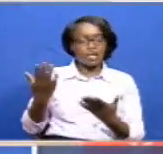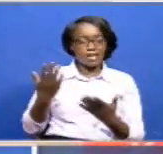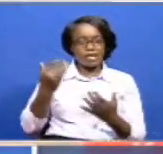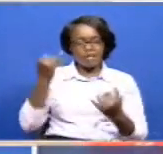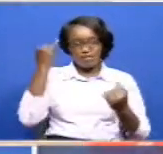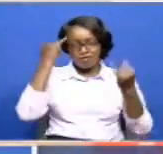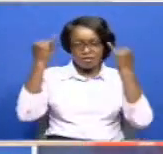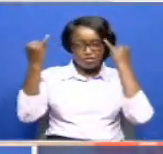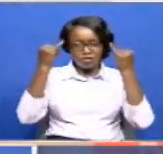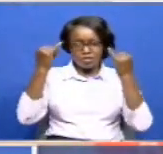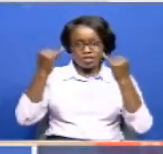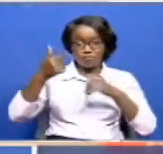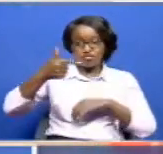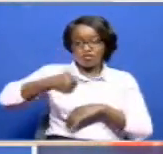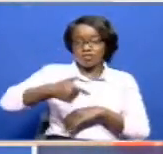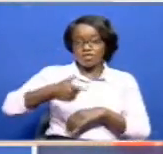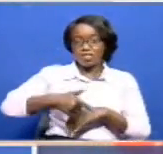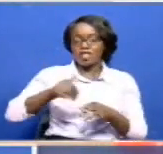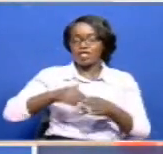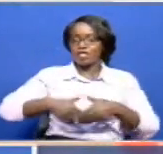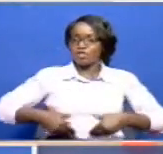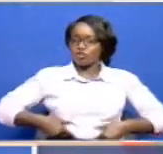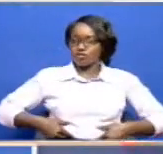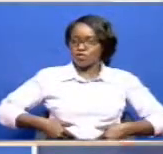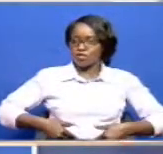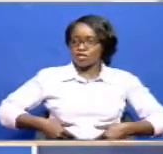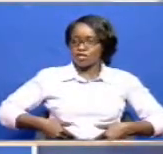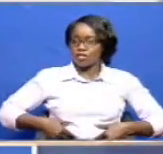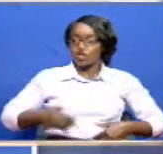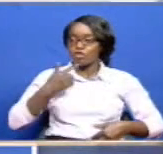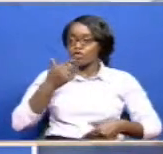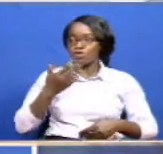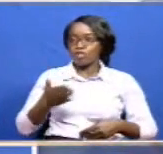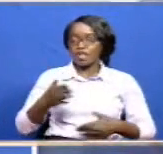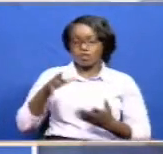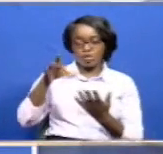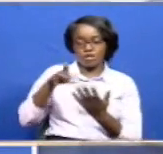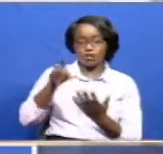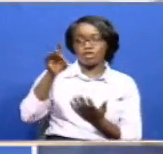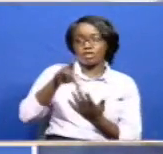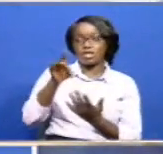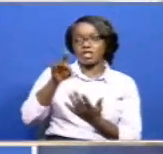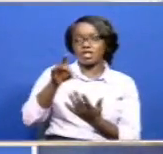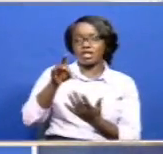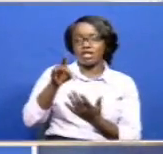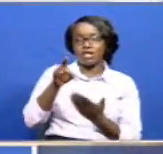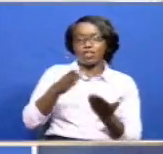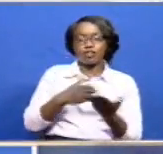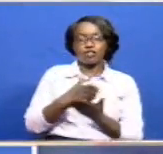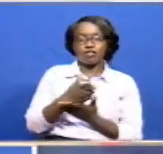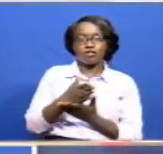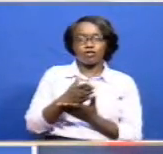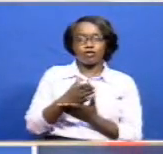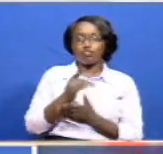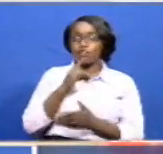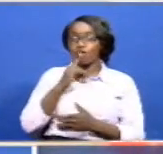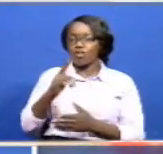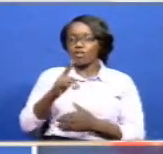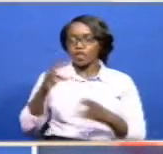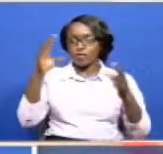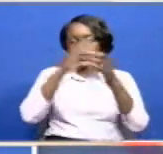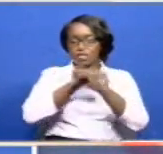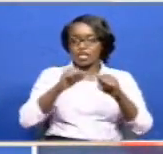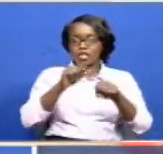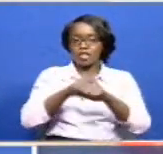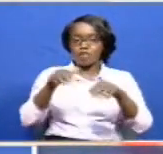sanaa hasa hasa kwa vijana. Kwa hivyo Gatanga imechaguliwa kufuatia amri ya rais alipokuja